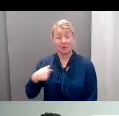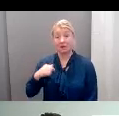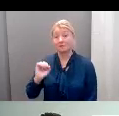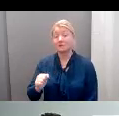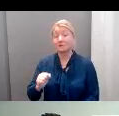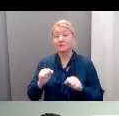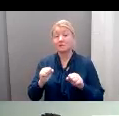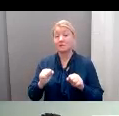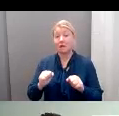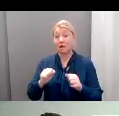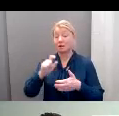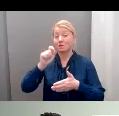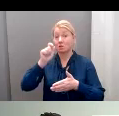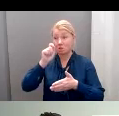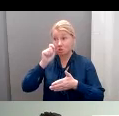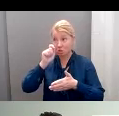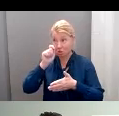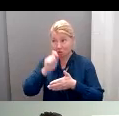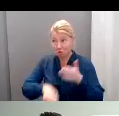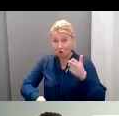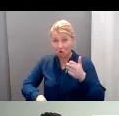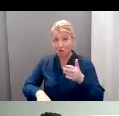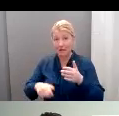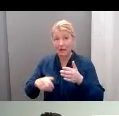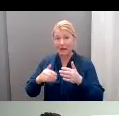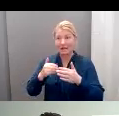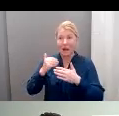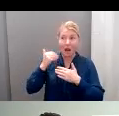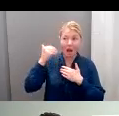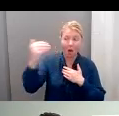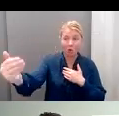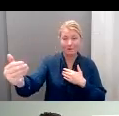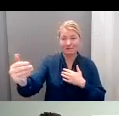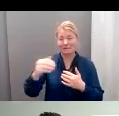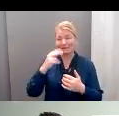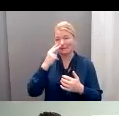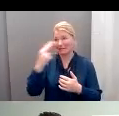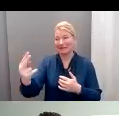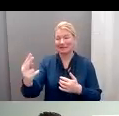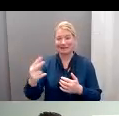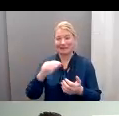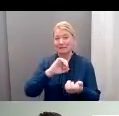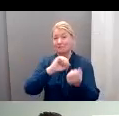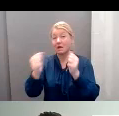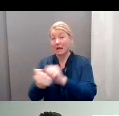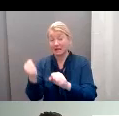med det här resultatet ett långsiktigt förändringsarbete och